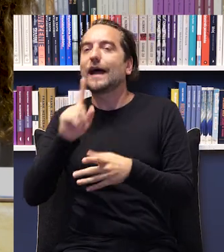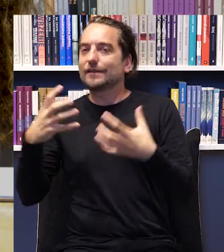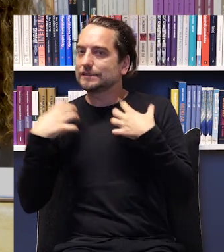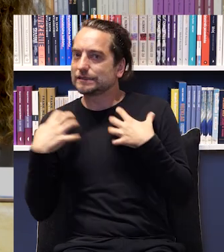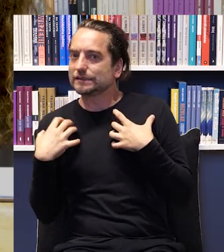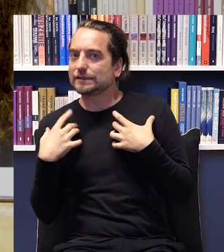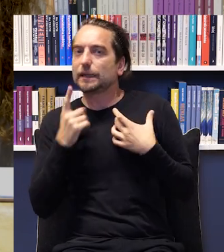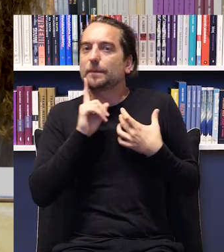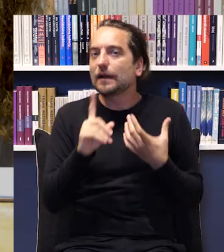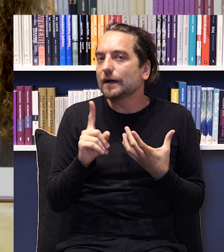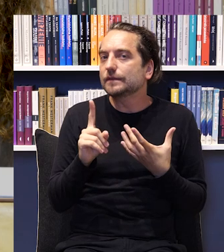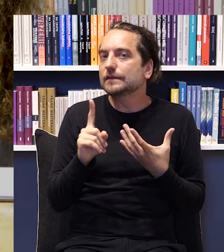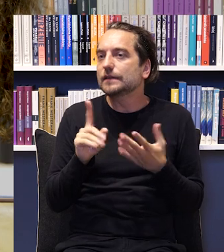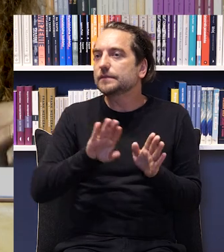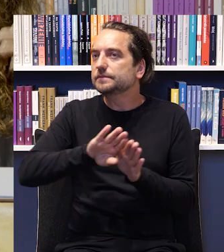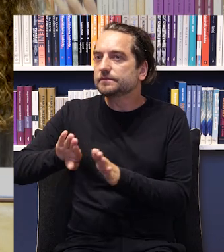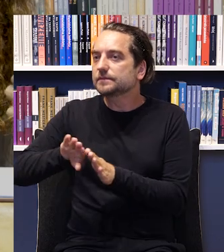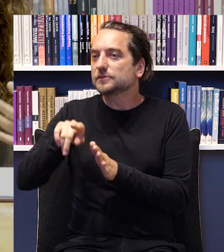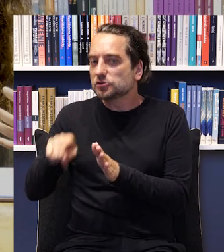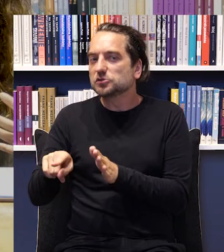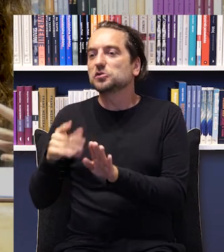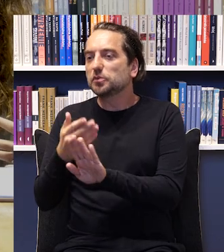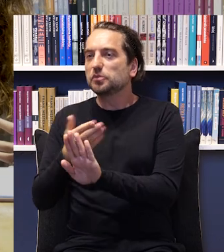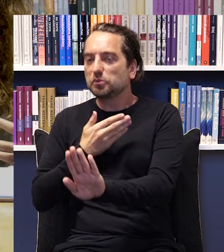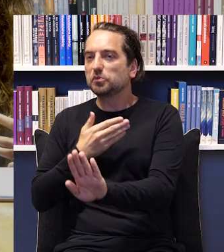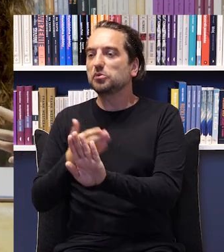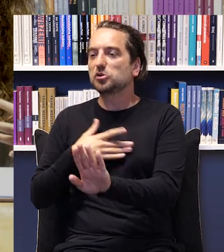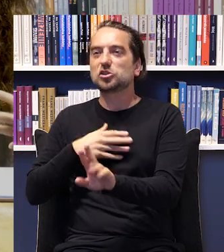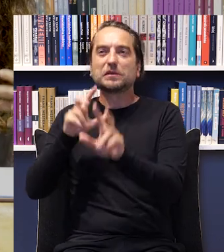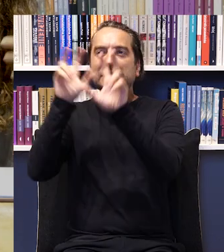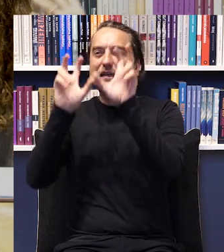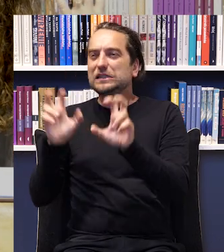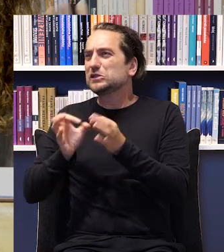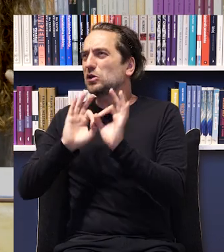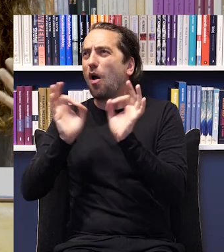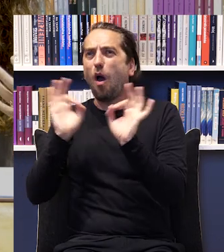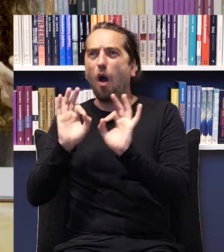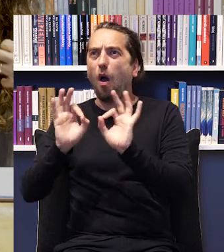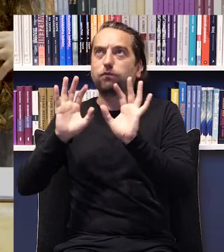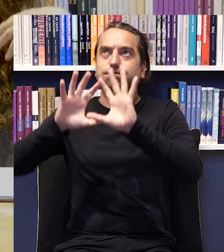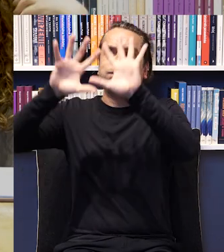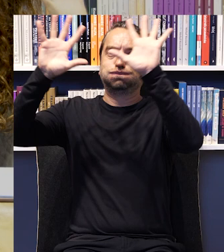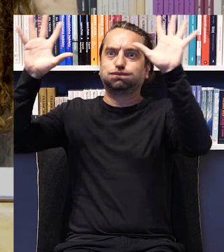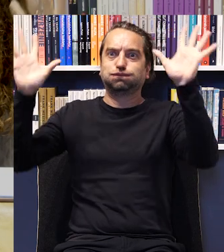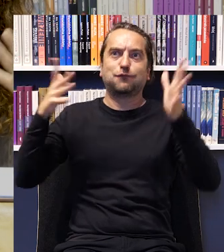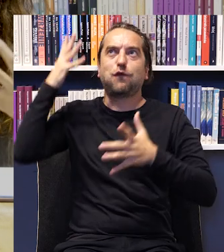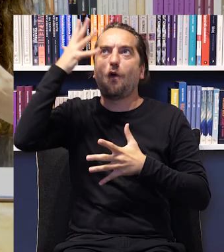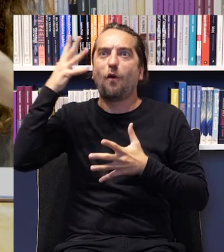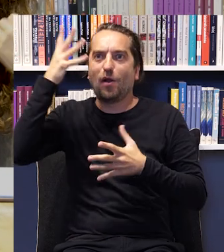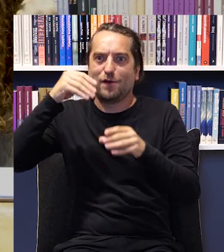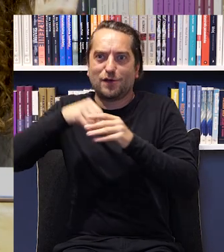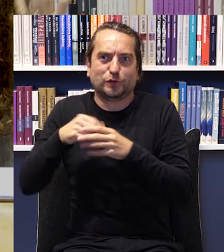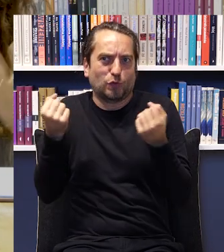oddzielenie od prawdy? To znaczy, że my nie jesteśmy w stanie tego kryzysu objąć wyobraźnią, bo on po prostu jest